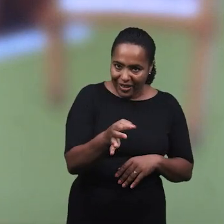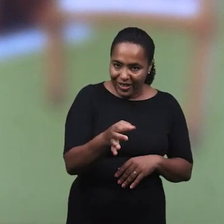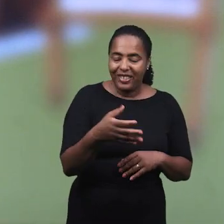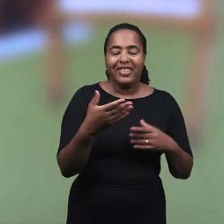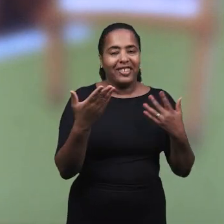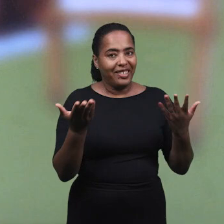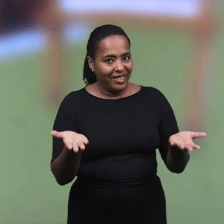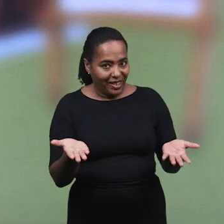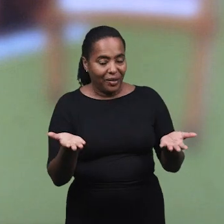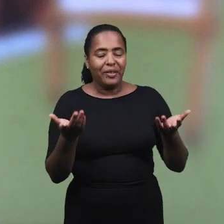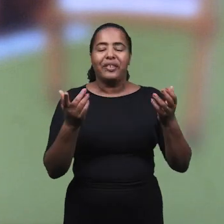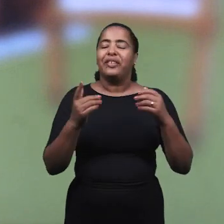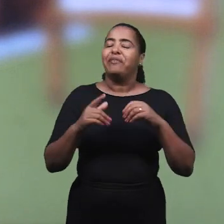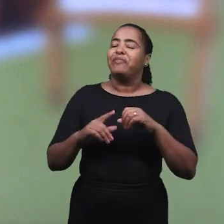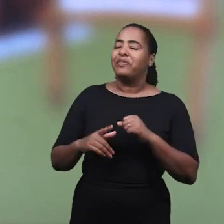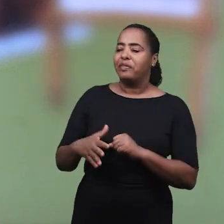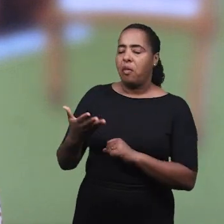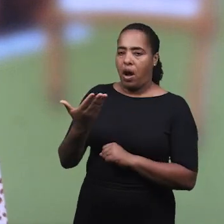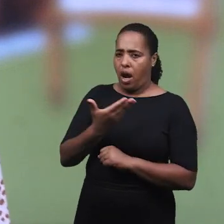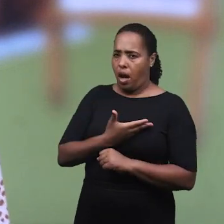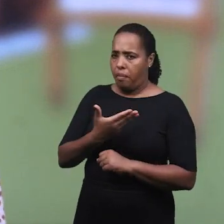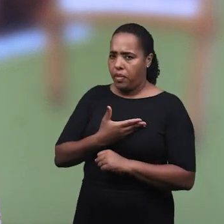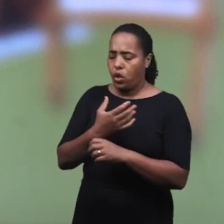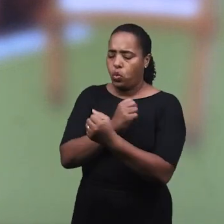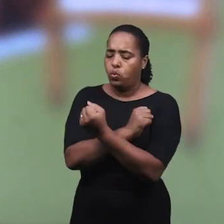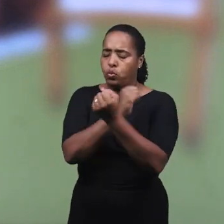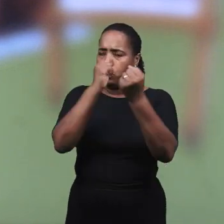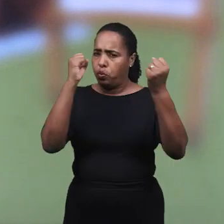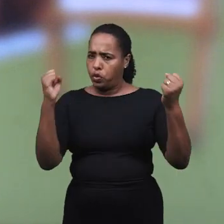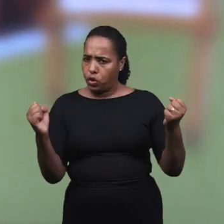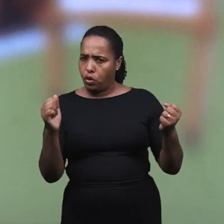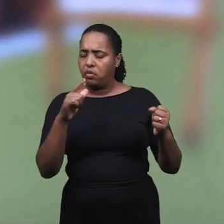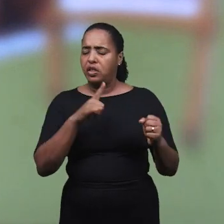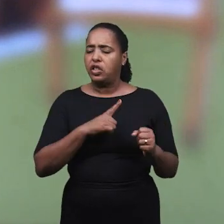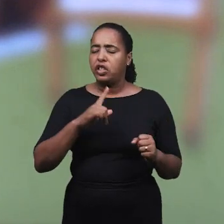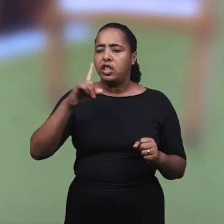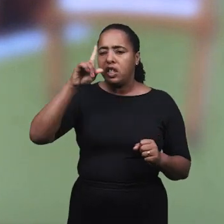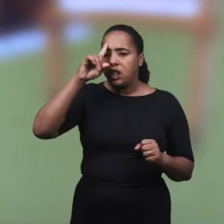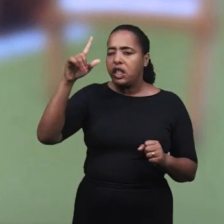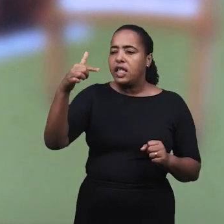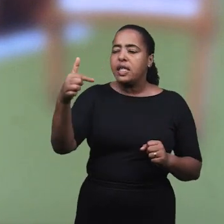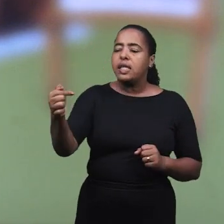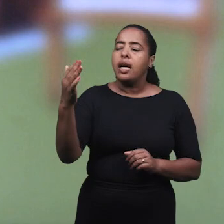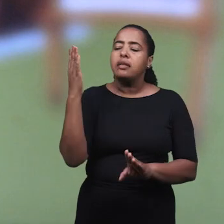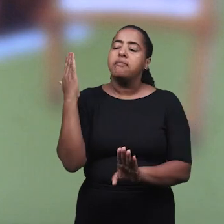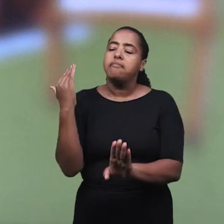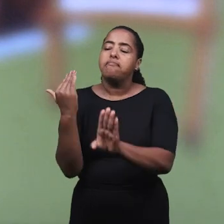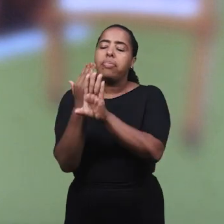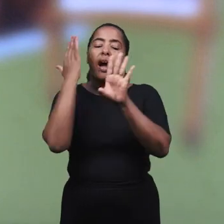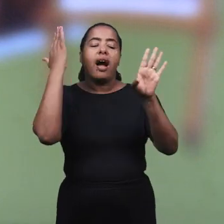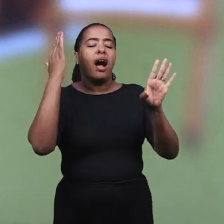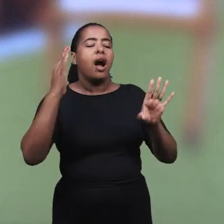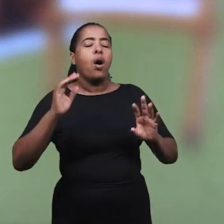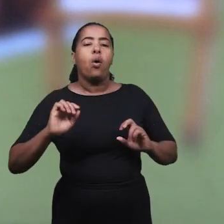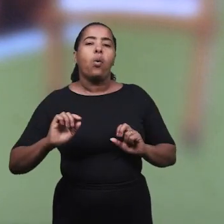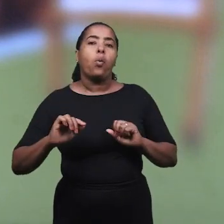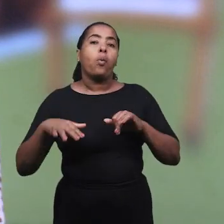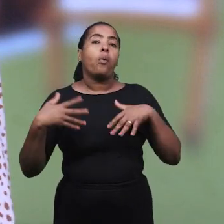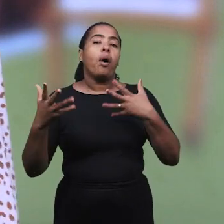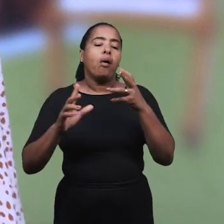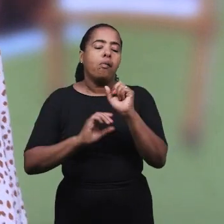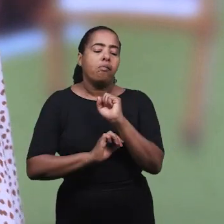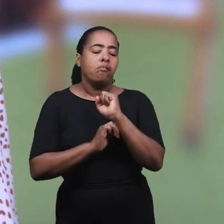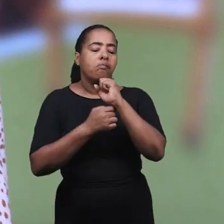dit quelque chose et l'autre doit découvrir qu'est-ce qui est caché dans le message. Exactement, les amis de Samson avaient 7 jours